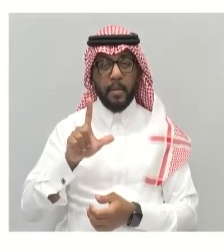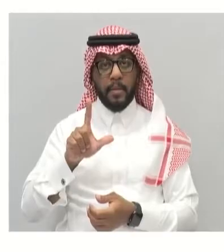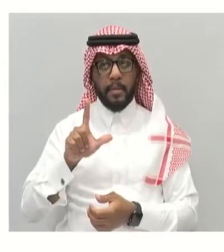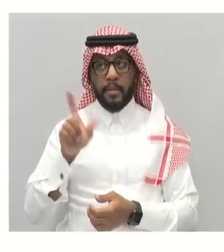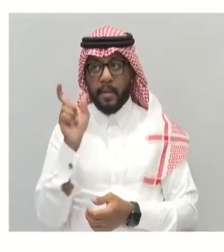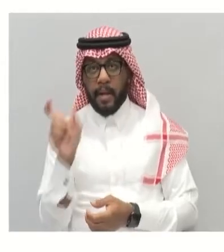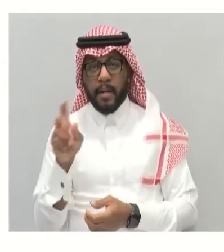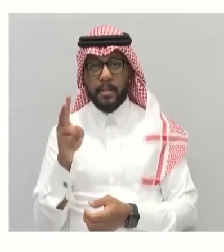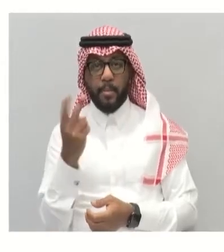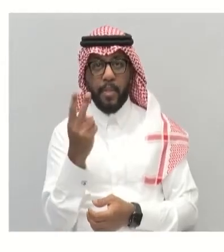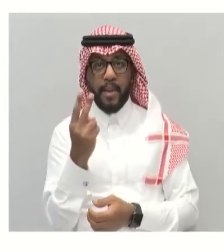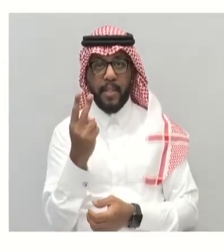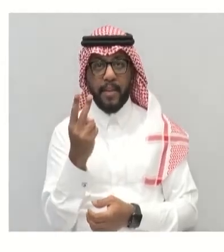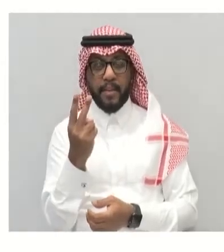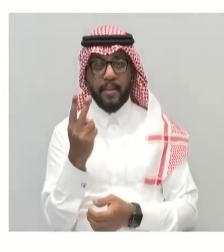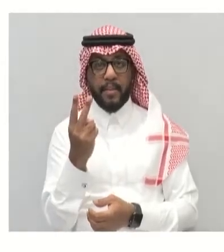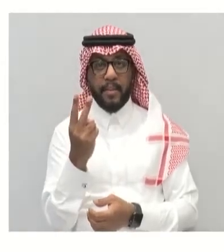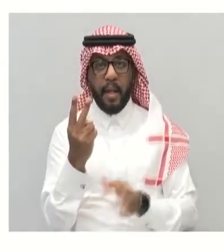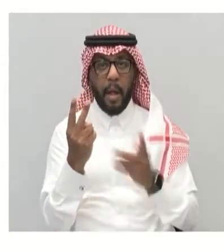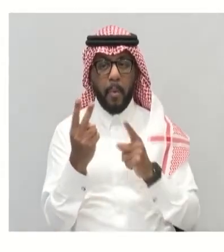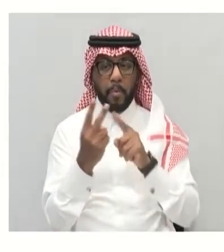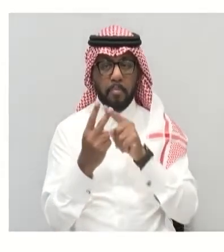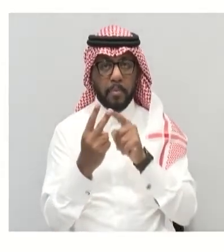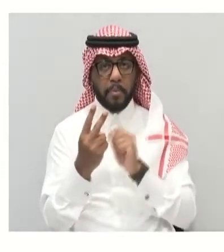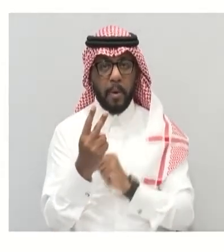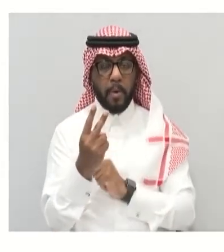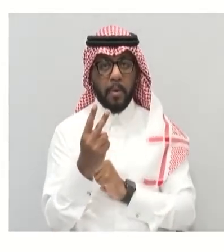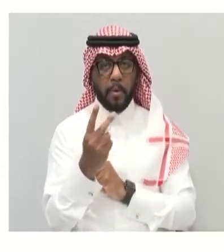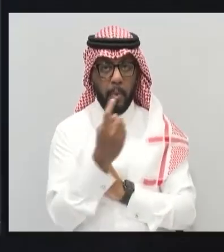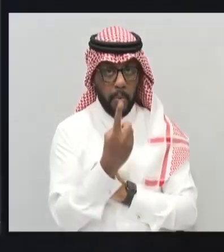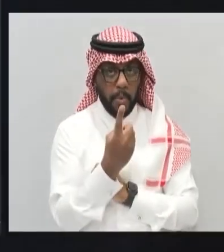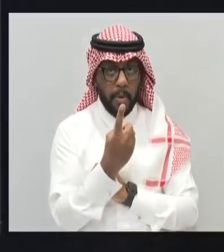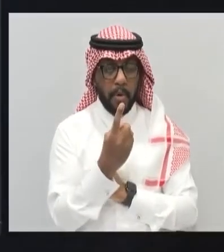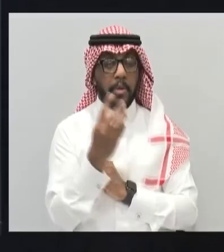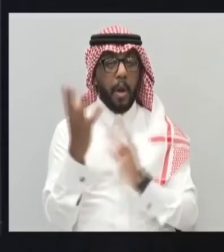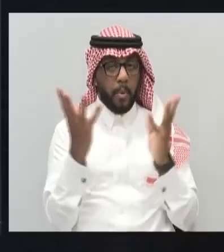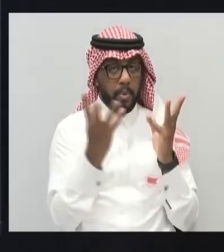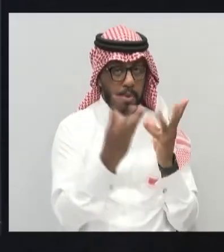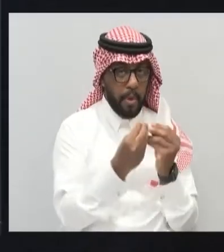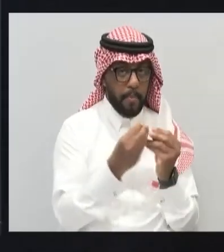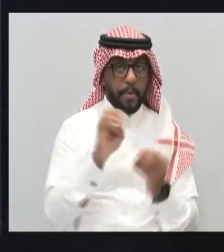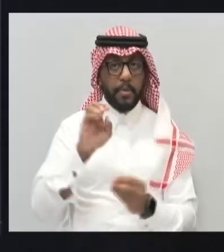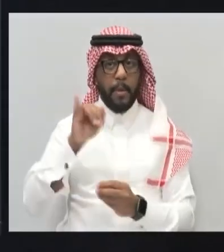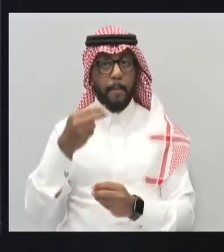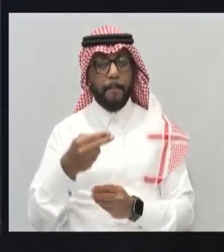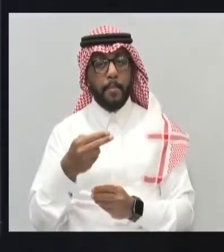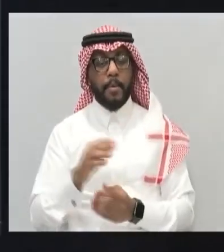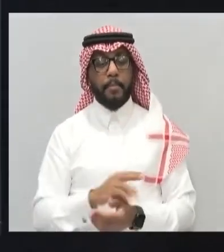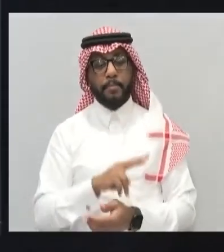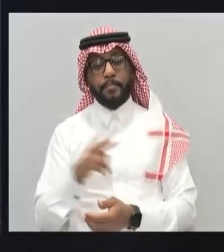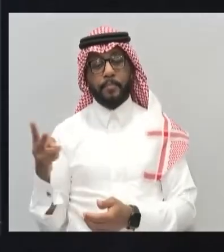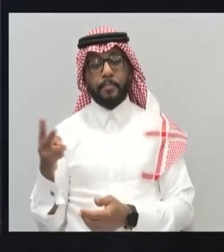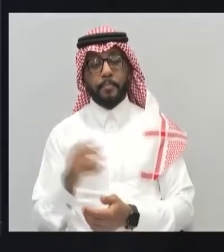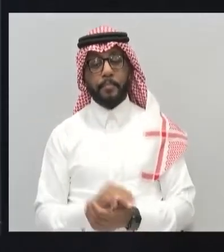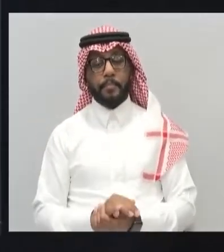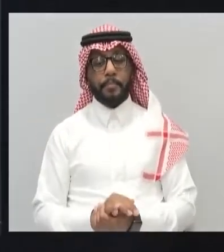جاء الحال مثنى واذا كان صاحب الحال كان صاحب الحال جمع سياتي الحال جمع واذا كان مفرد سياتي مفرد